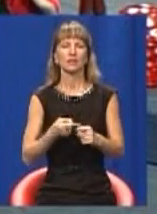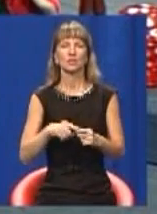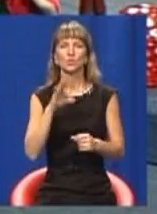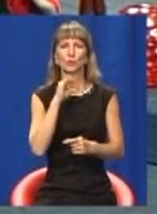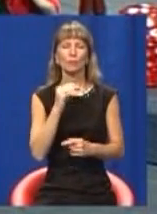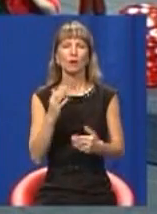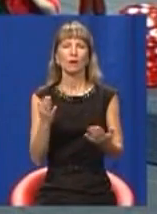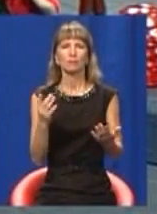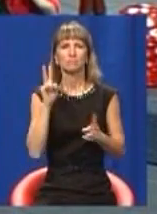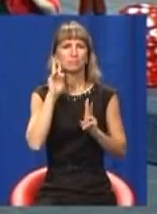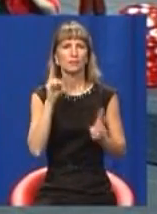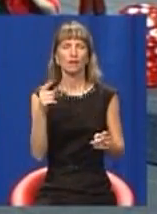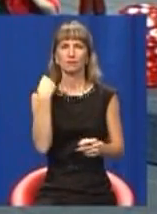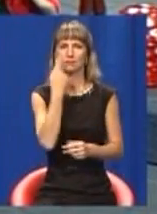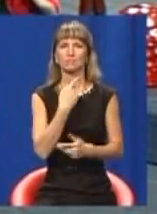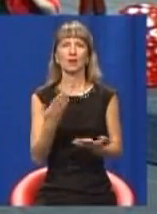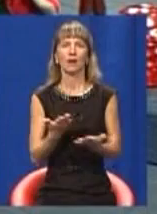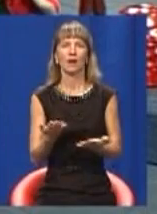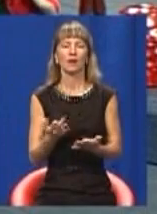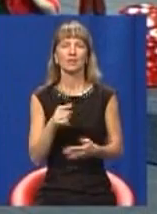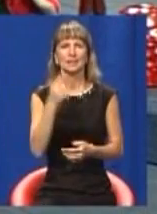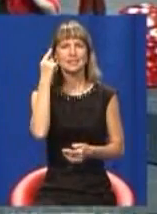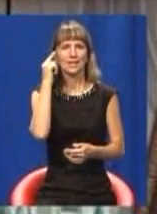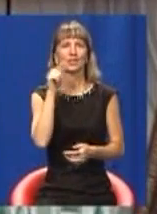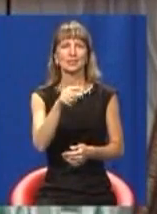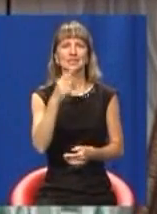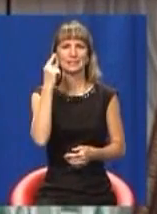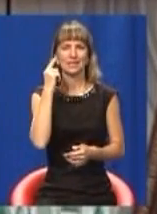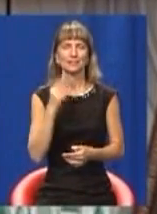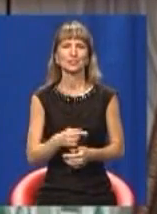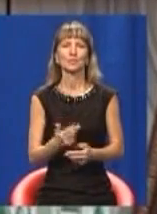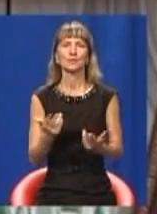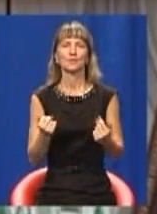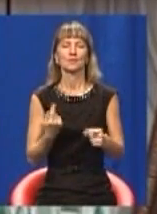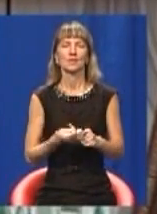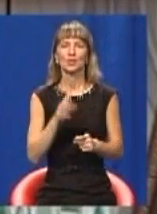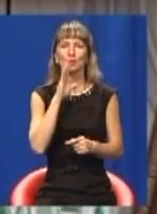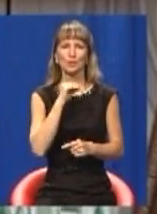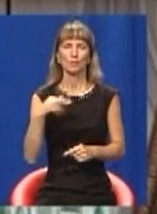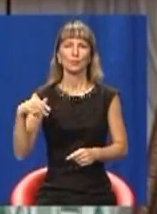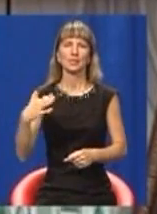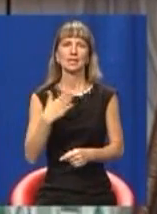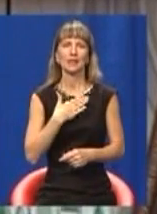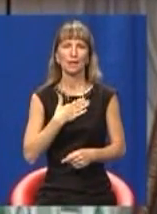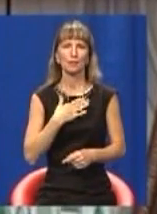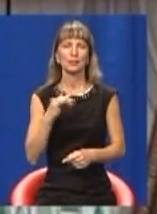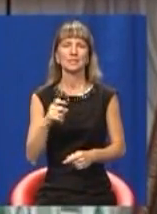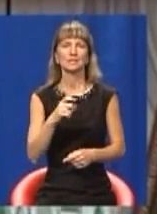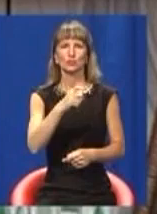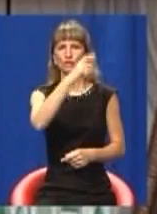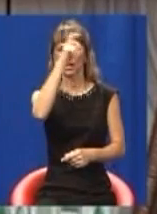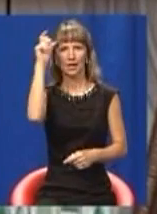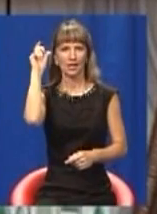не знаю, як виглядає. Але я знаю, що ти знаєш. Да. Эта собака пришла к нам из